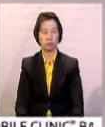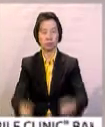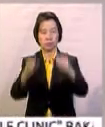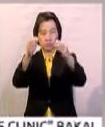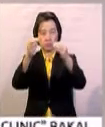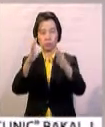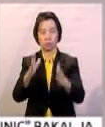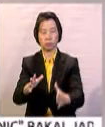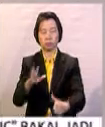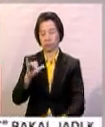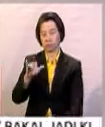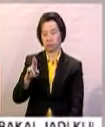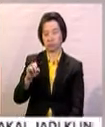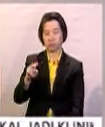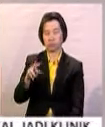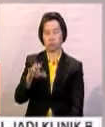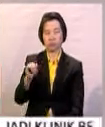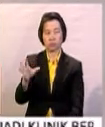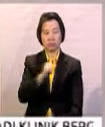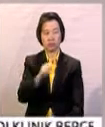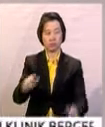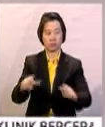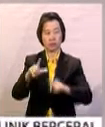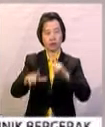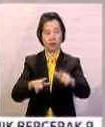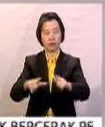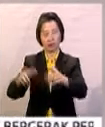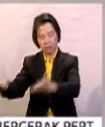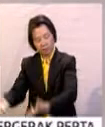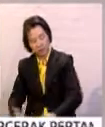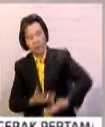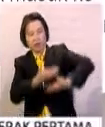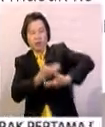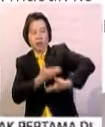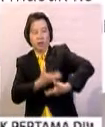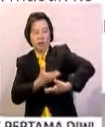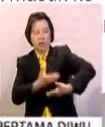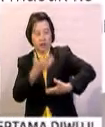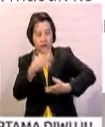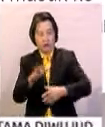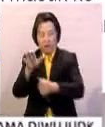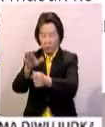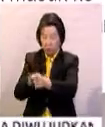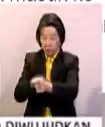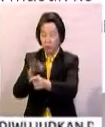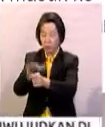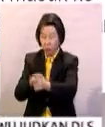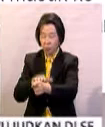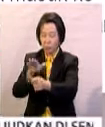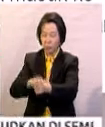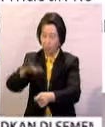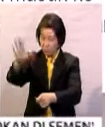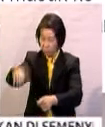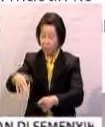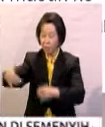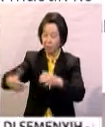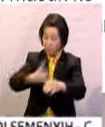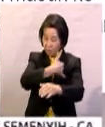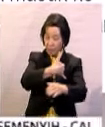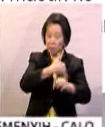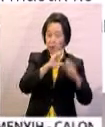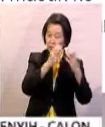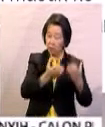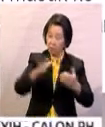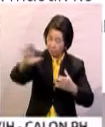Guru berkenaan Yusmi Yusof mengambil langkah akhir mendukung murid setelah pujukannya supaya murid terbabit masuk semula